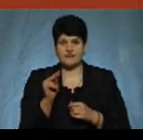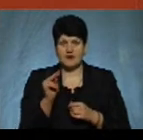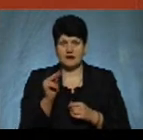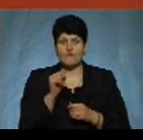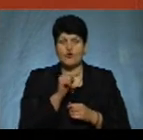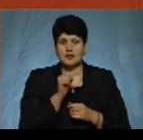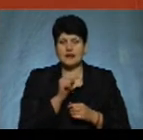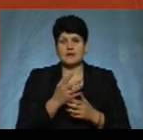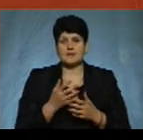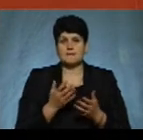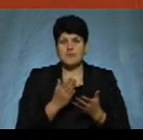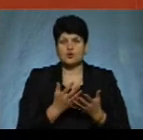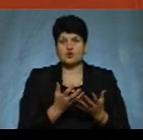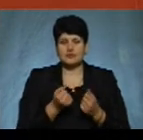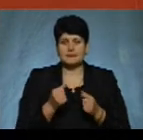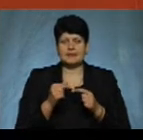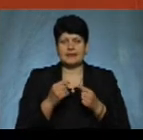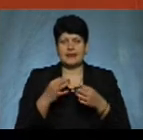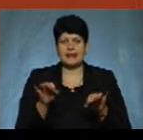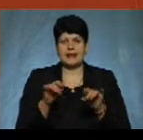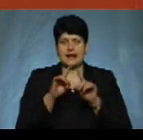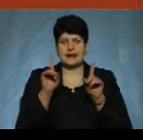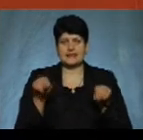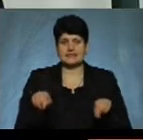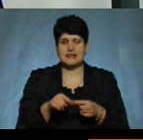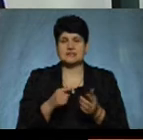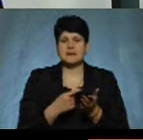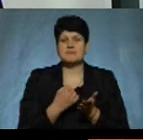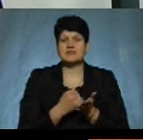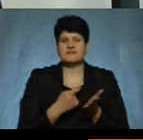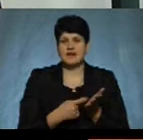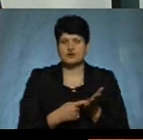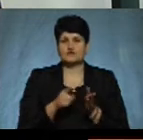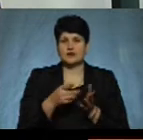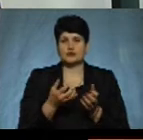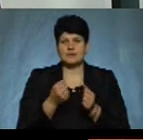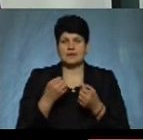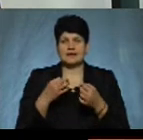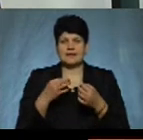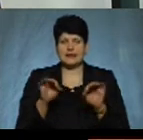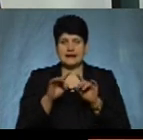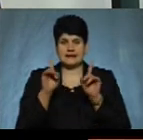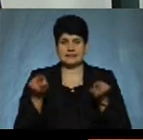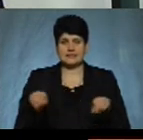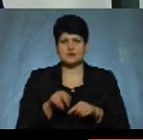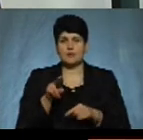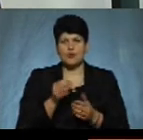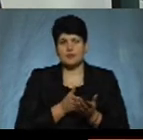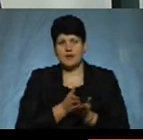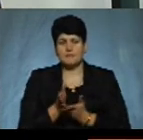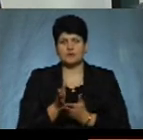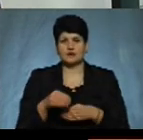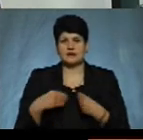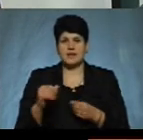вони мають отримати ліцензію і підтверджено те, що вони отримують ліцензію саме по напрямку надання